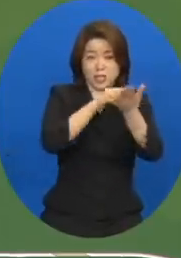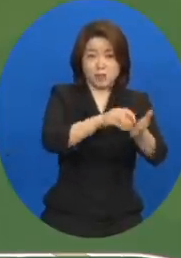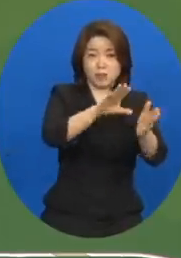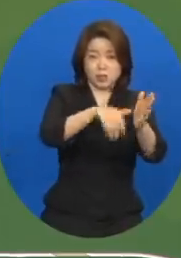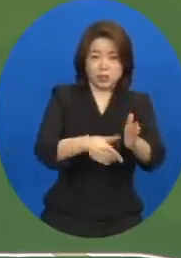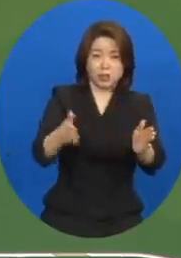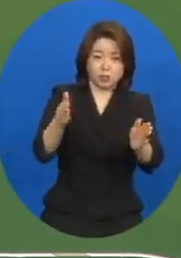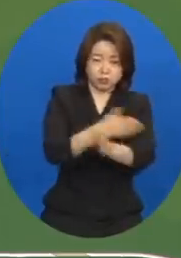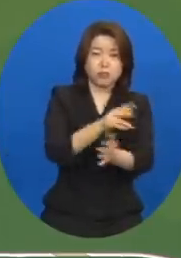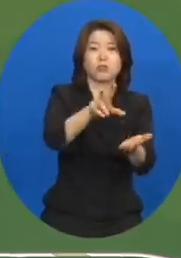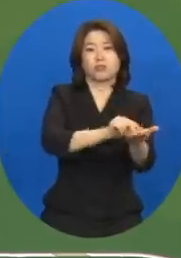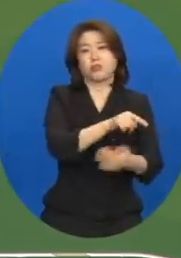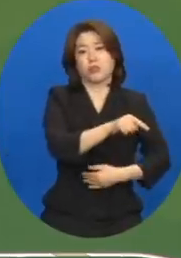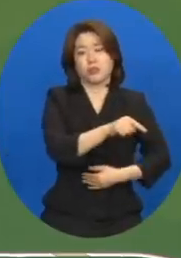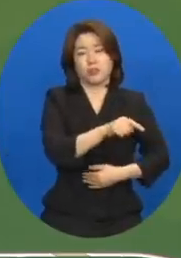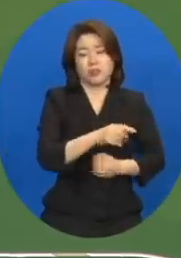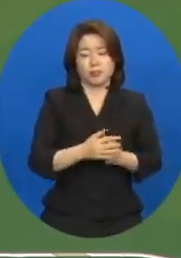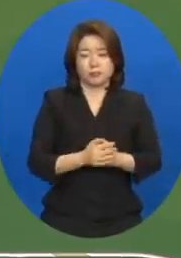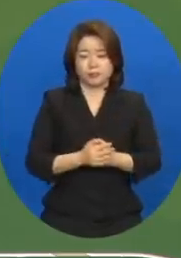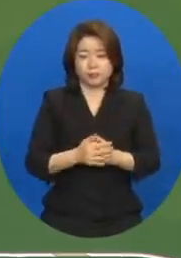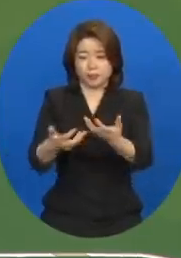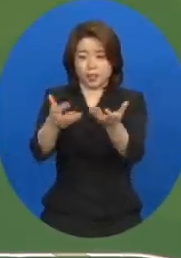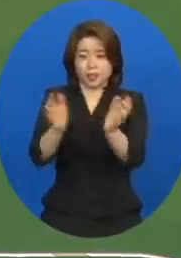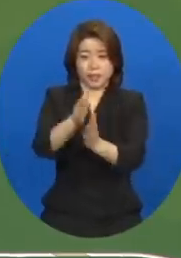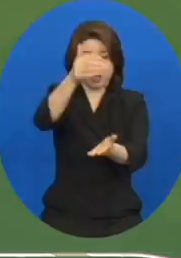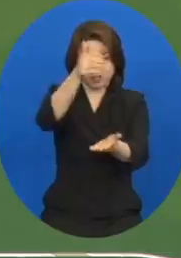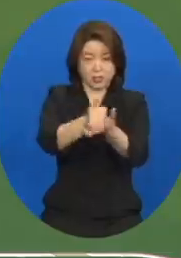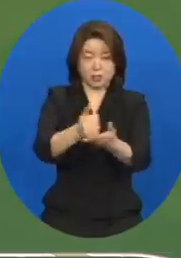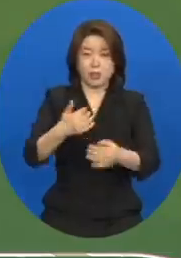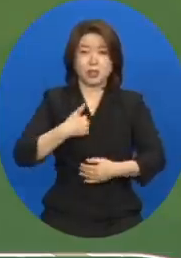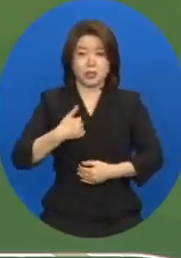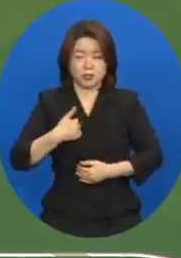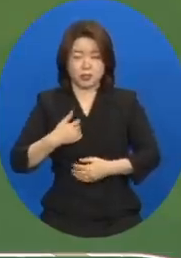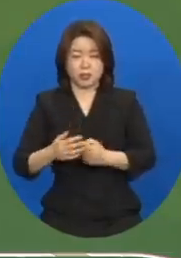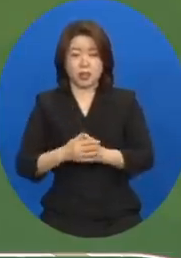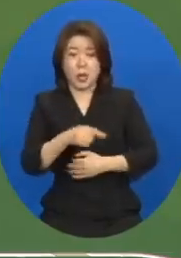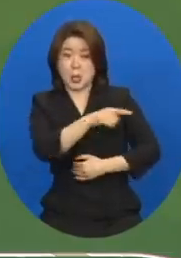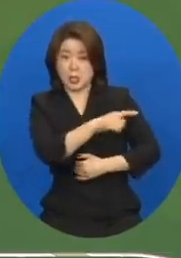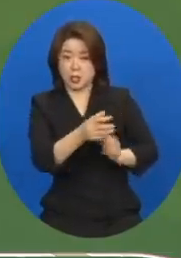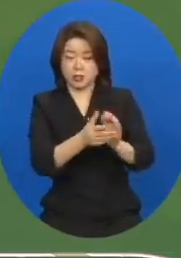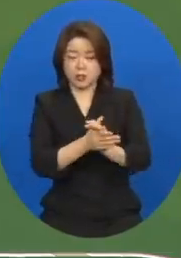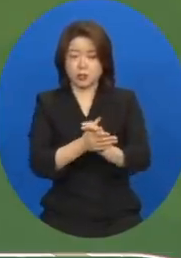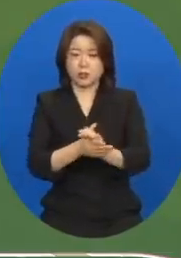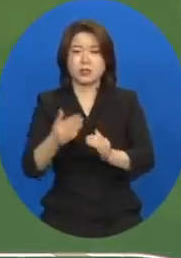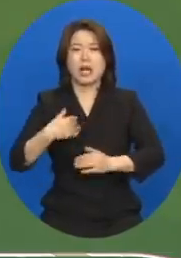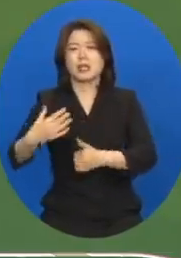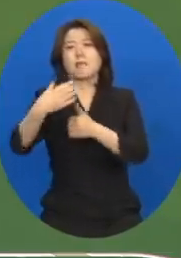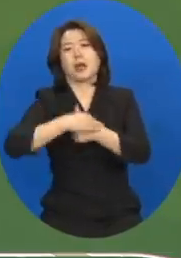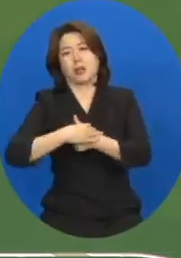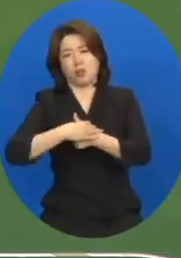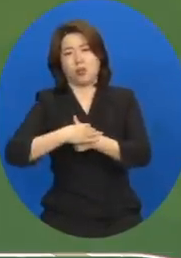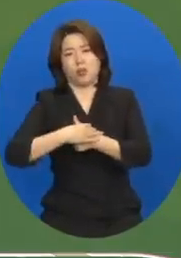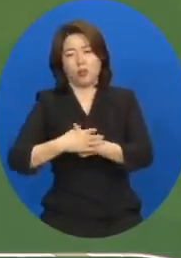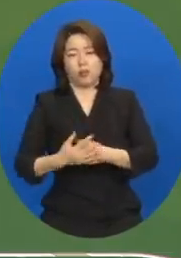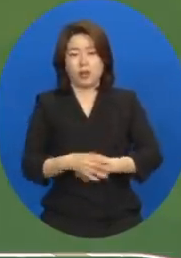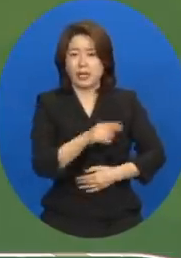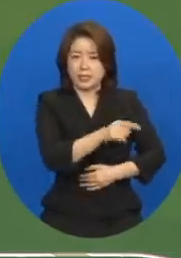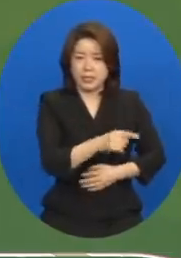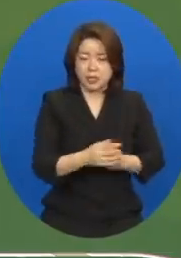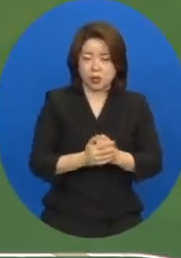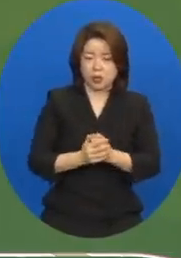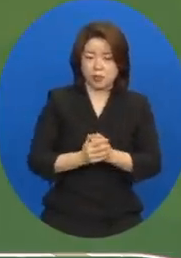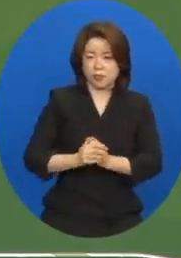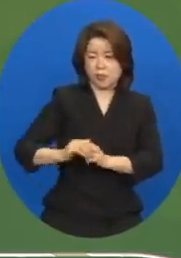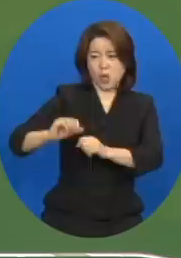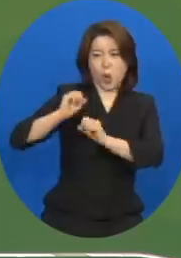문제였어요. 대대장님이 저에게 그 친구를 부탁을 하더라. 이 친구를